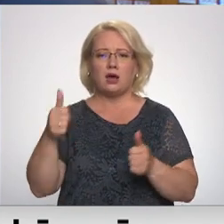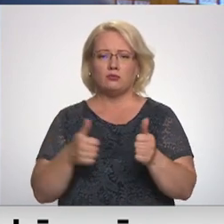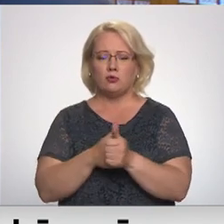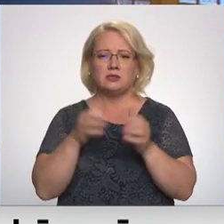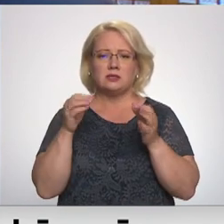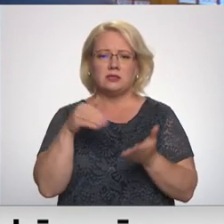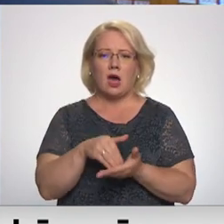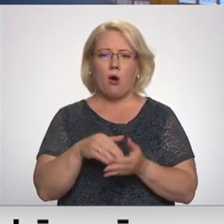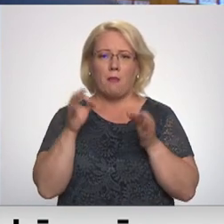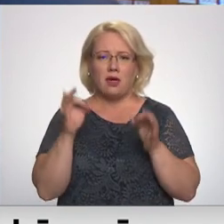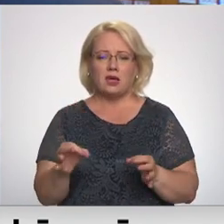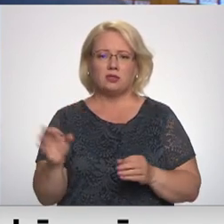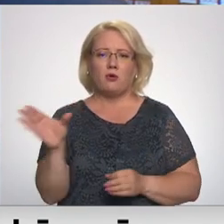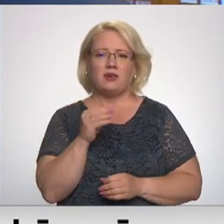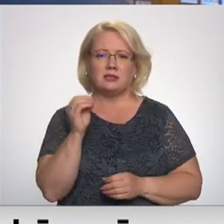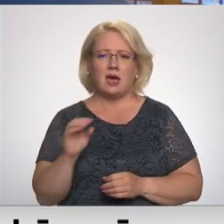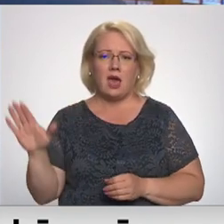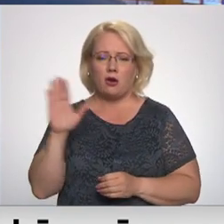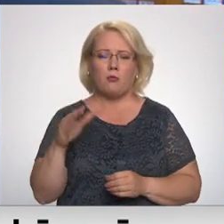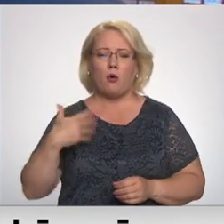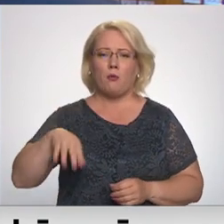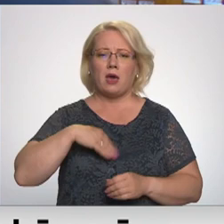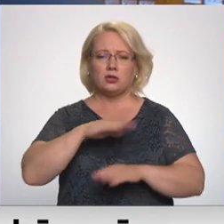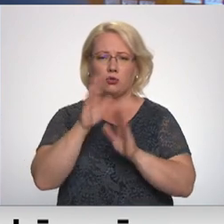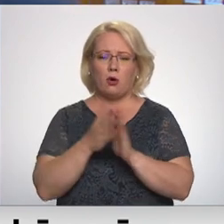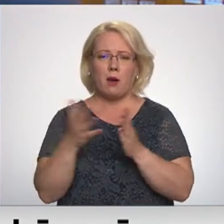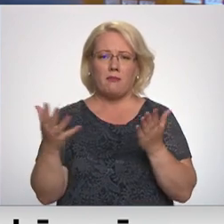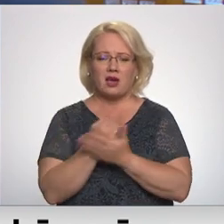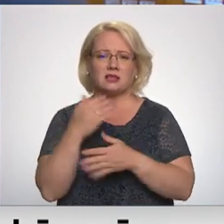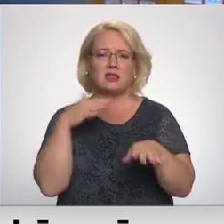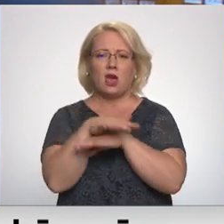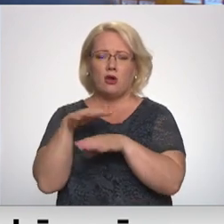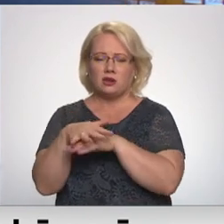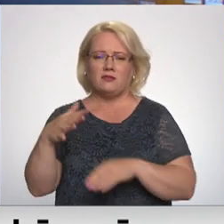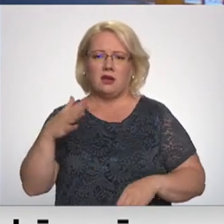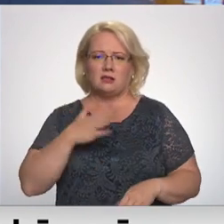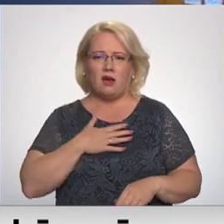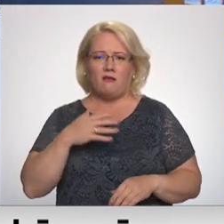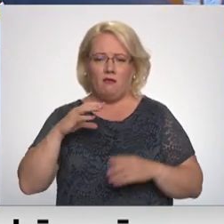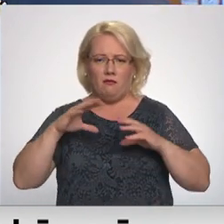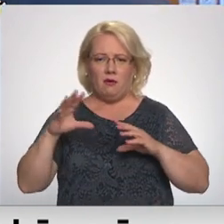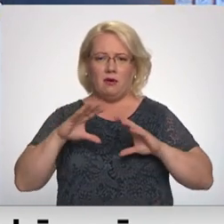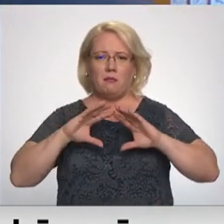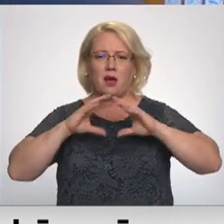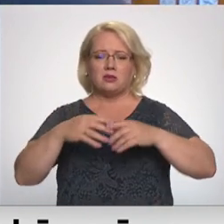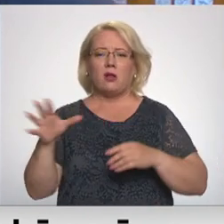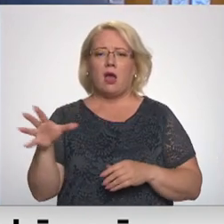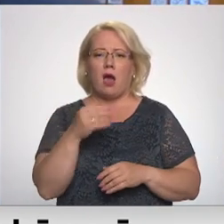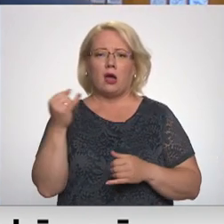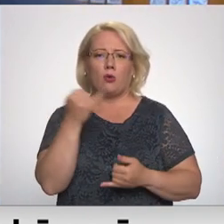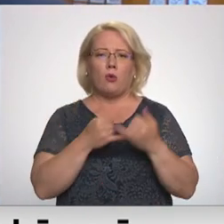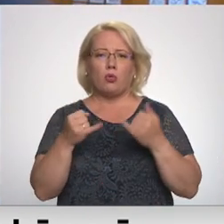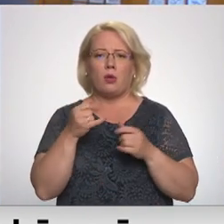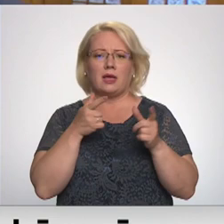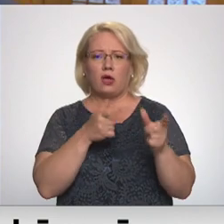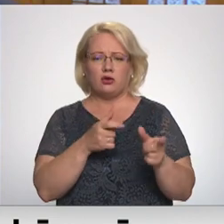visa Eiropa. Un kopā mēs pievarēsim viņus, kas terorizē visu pasauli ar saviem kodoldraudiem. Bet paskatieties, viņi neko